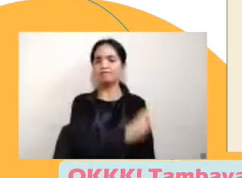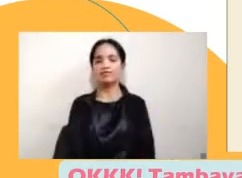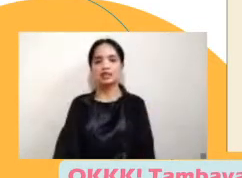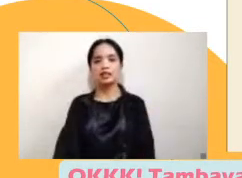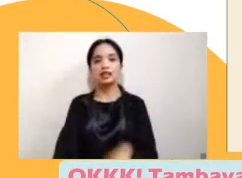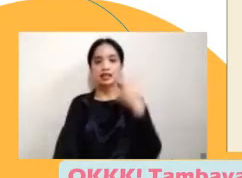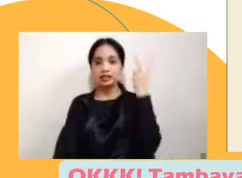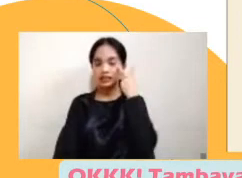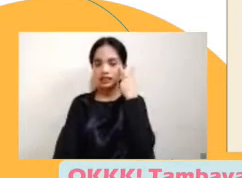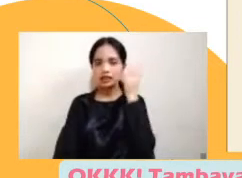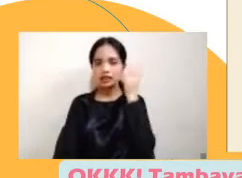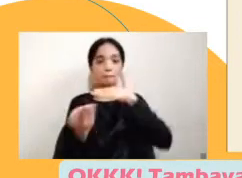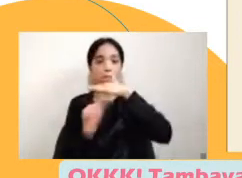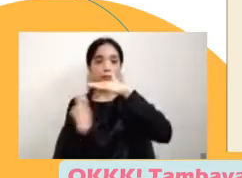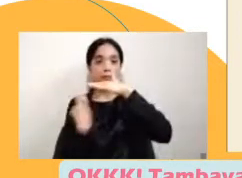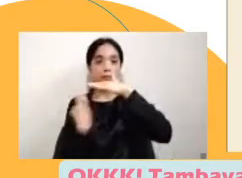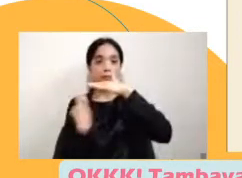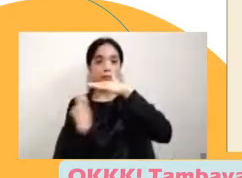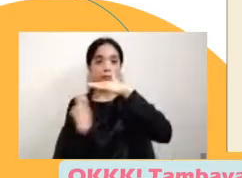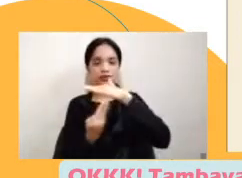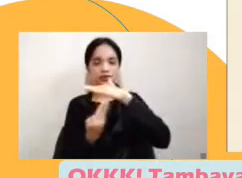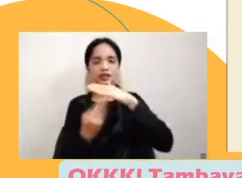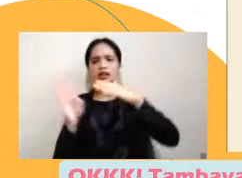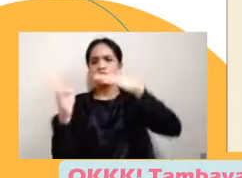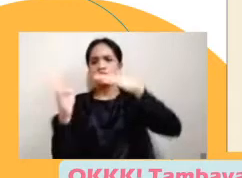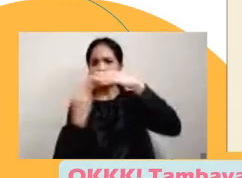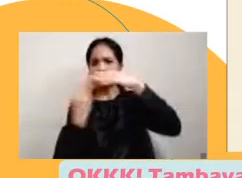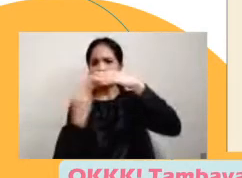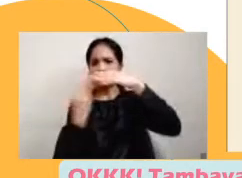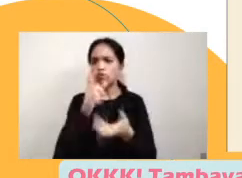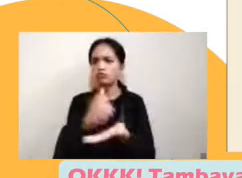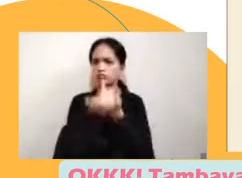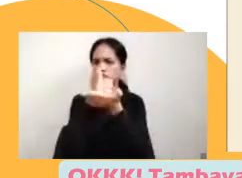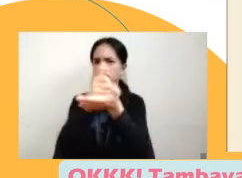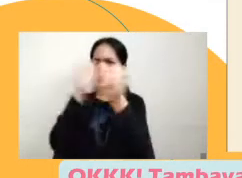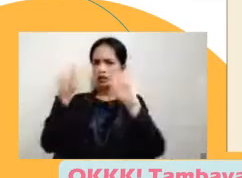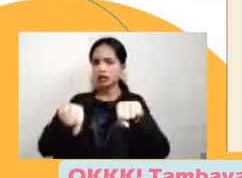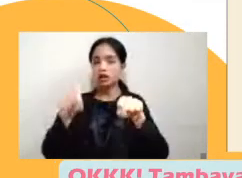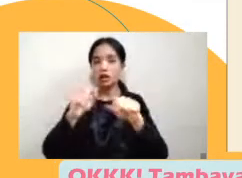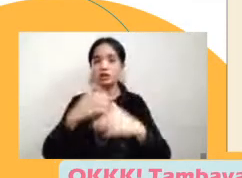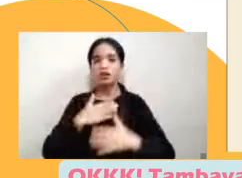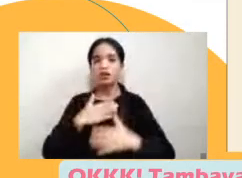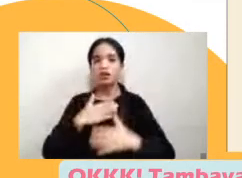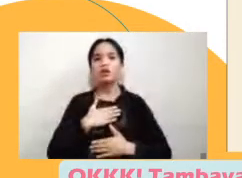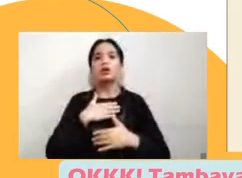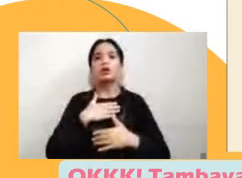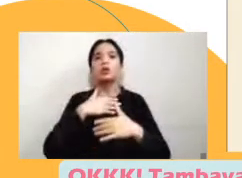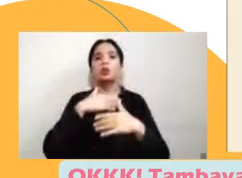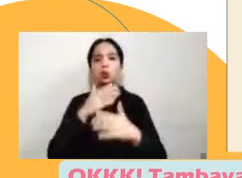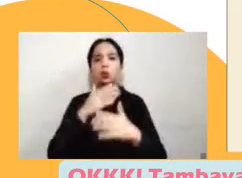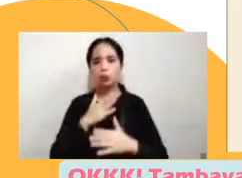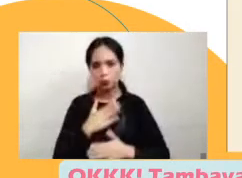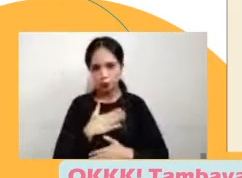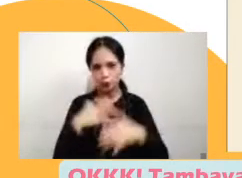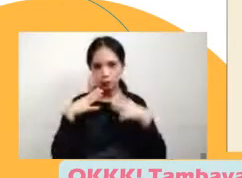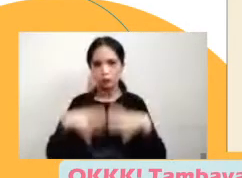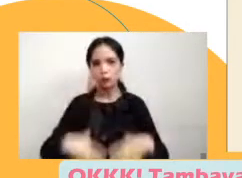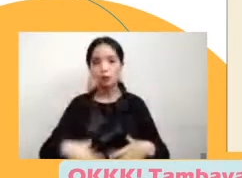pinaka-basic, pero actually, ito ay very helpful, yung paghinga ng malalim,